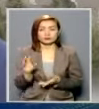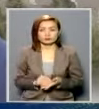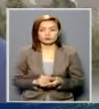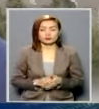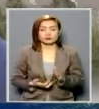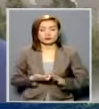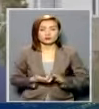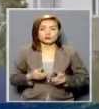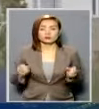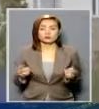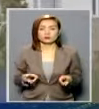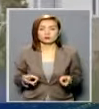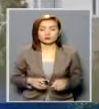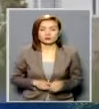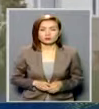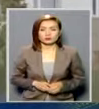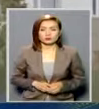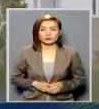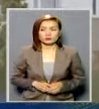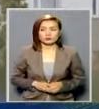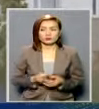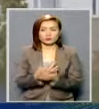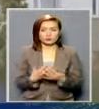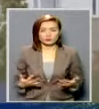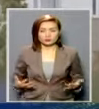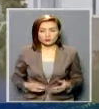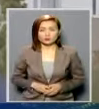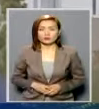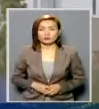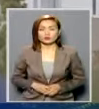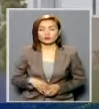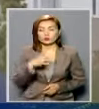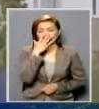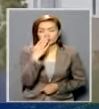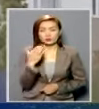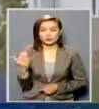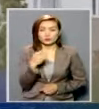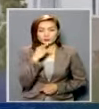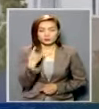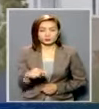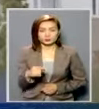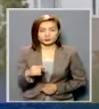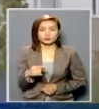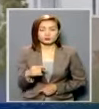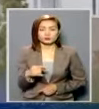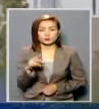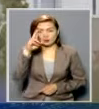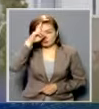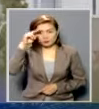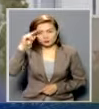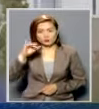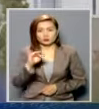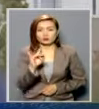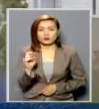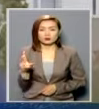маусымаралық жетіспеушілігіне байланысты. Көп тауар түрлері, яғни біз шетелдік, яғни Ресейден, Әзірбайжаннан,